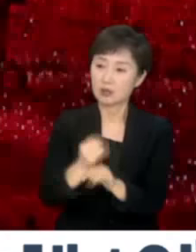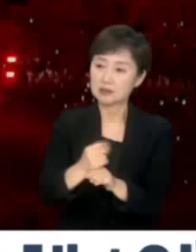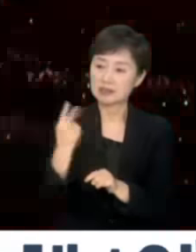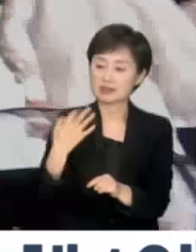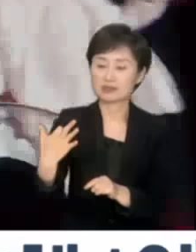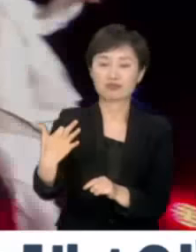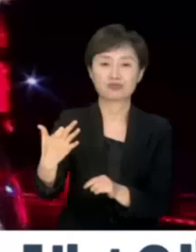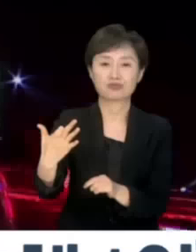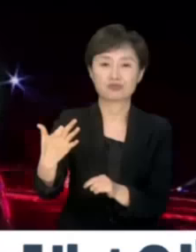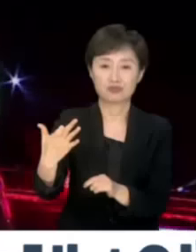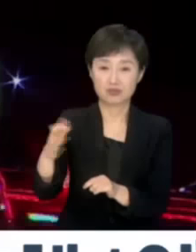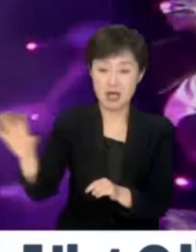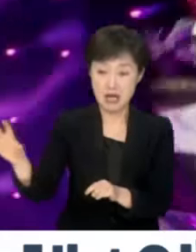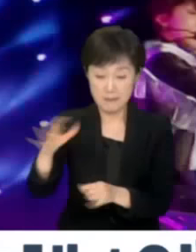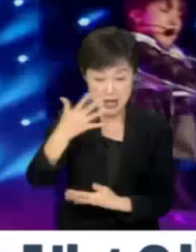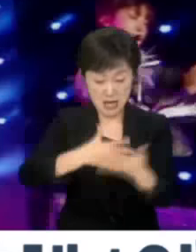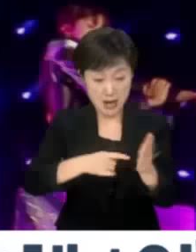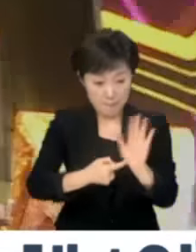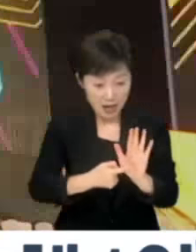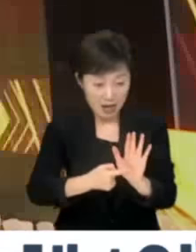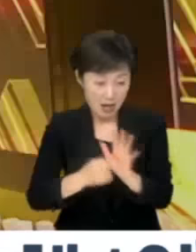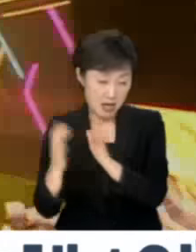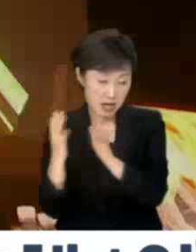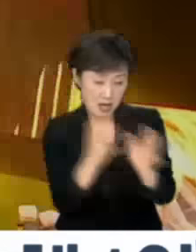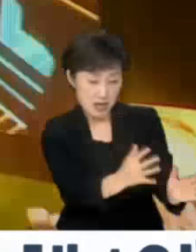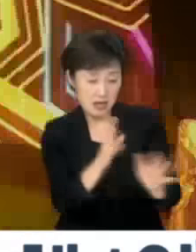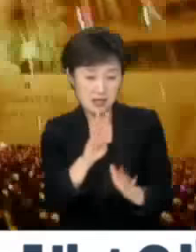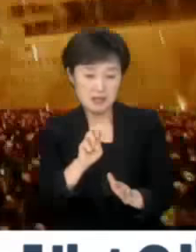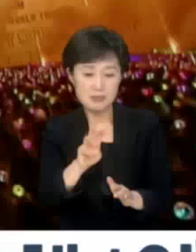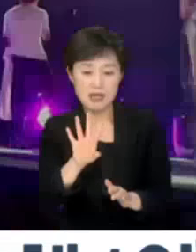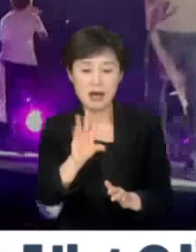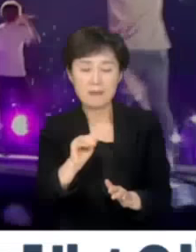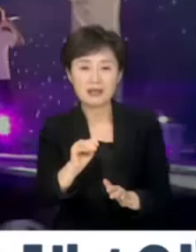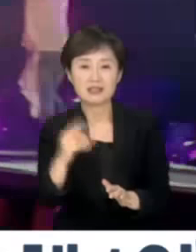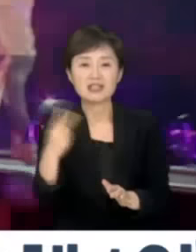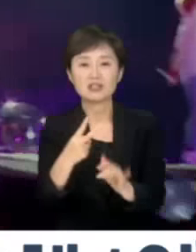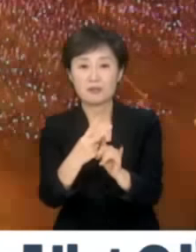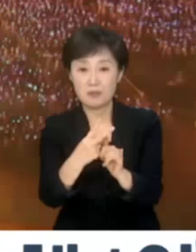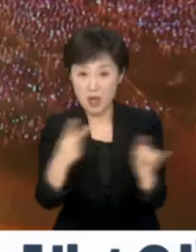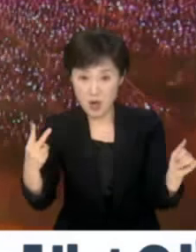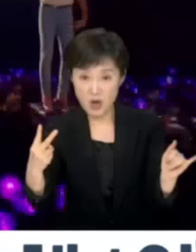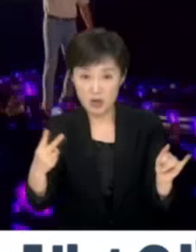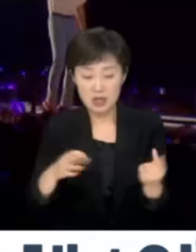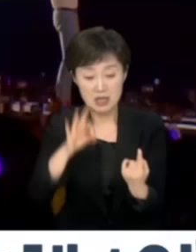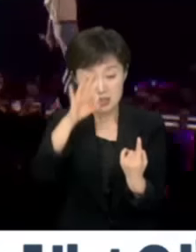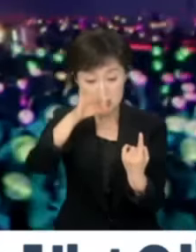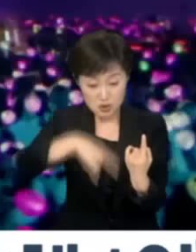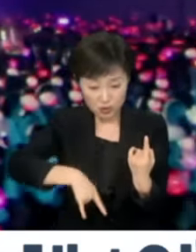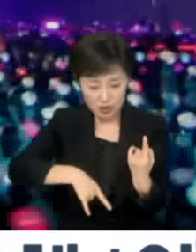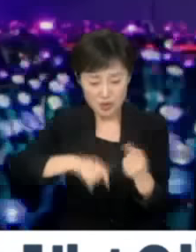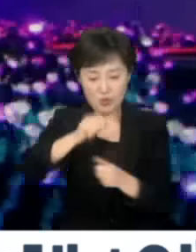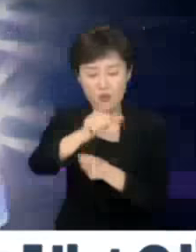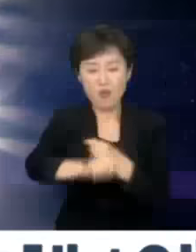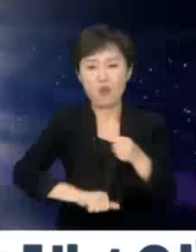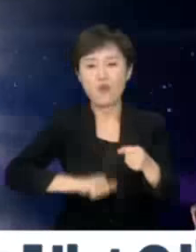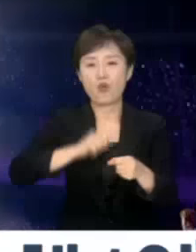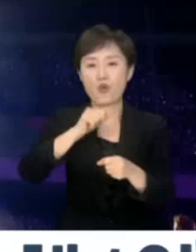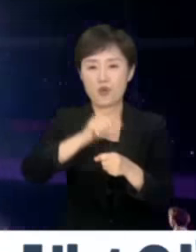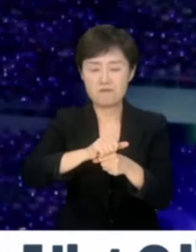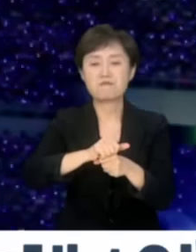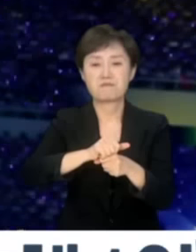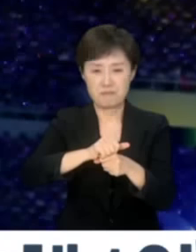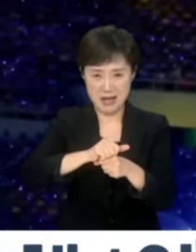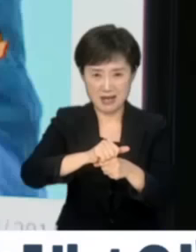콘서트 실황 영화가 누적 관객 수 34만 2,366명을 차지하면서 5년간 굳건하게